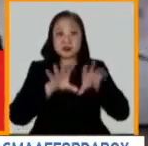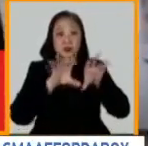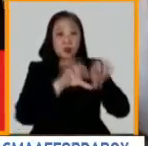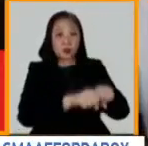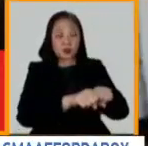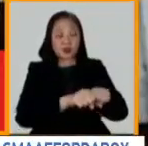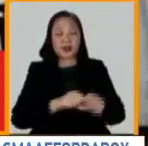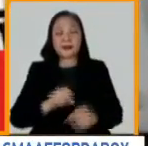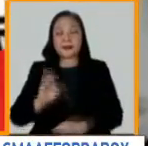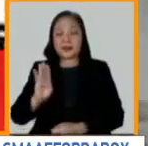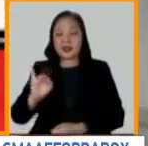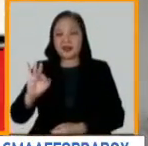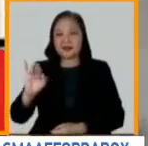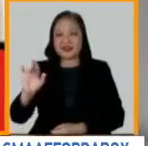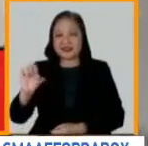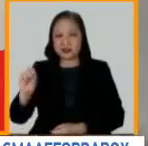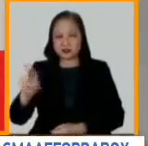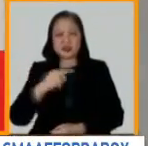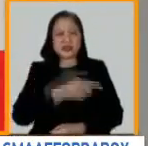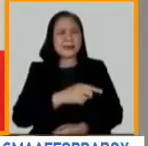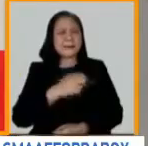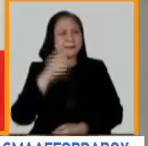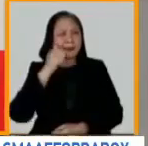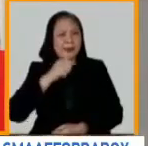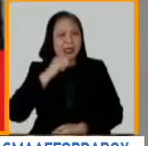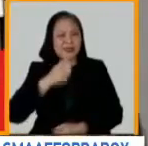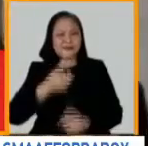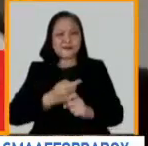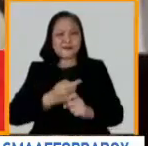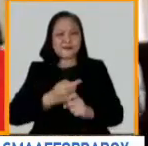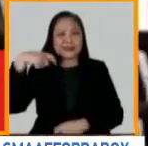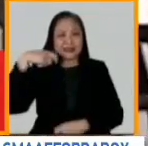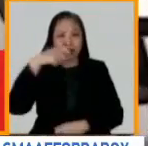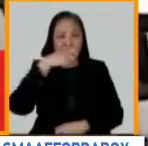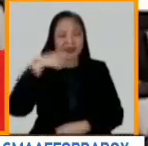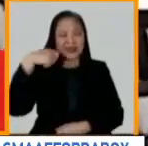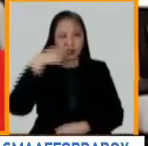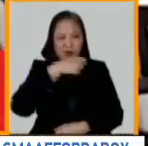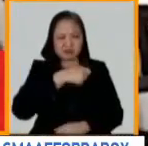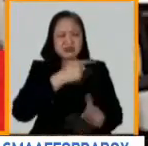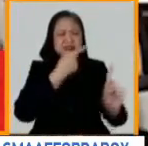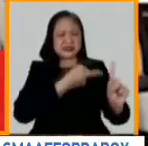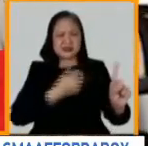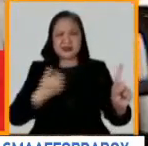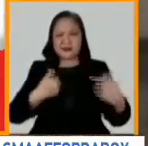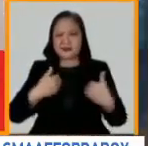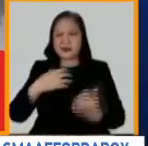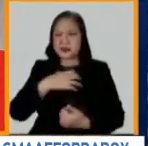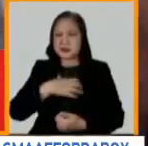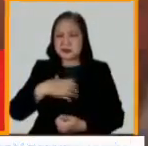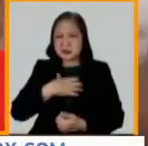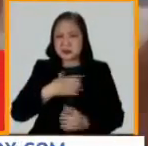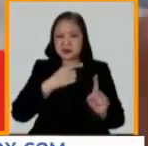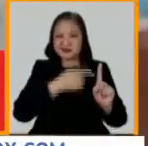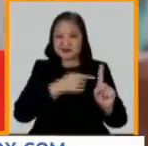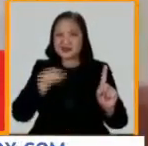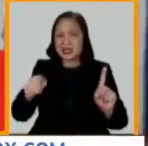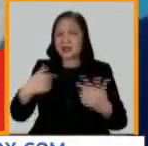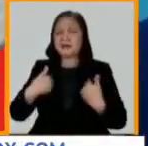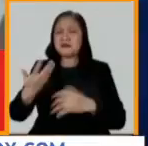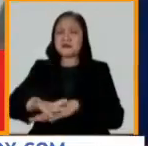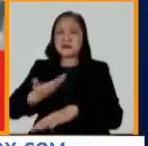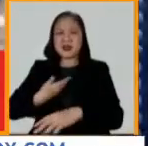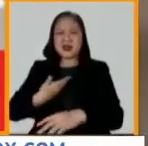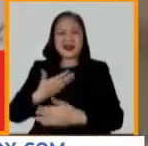babaeng Taiwanese fugitive. Noong una ay nagreklamo sa Bureau of Customs ang pugante dahil nabiktima raw ng love scam. Pero